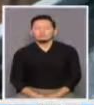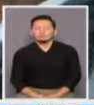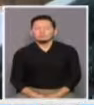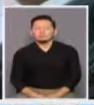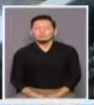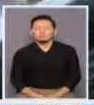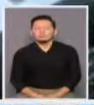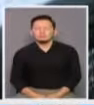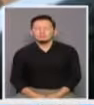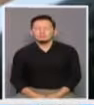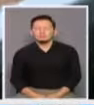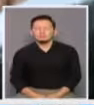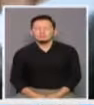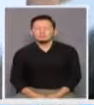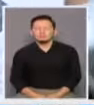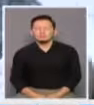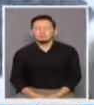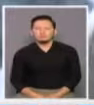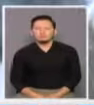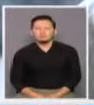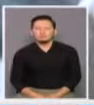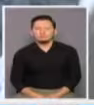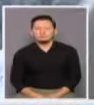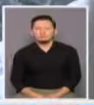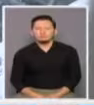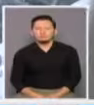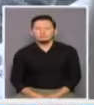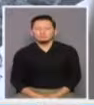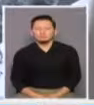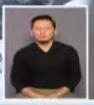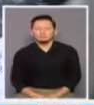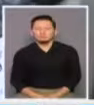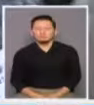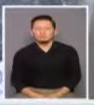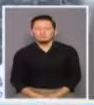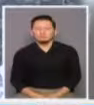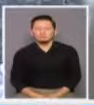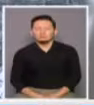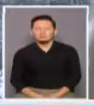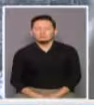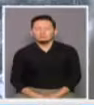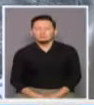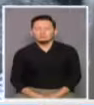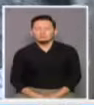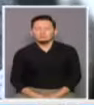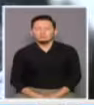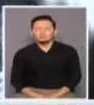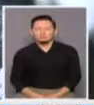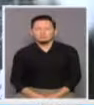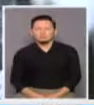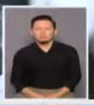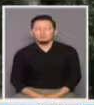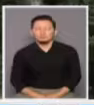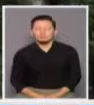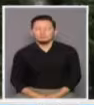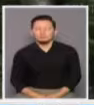жіберейін. 24-ке қосып 24. 24 пен қосып. Сіз екі обязательно. Үшінші көш екі ал. Главный алға басқа түсіреді, бит